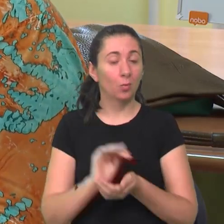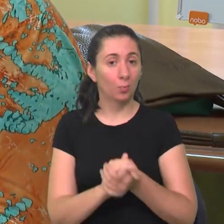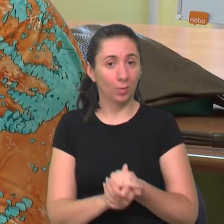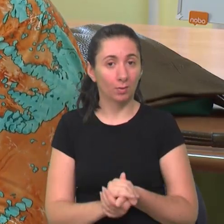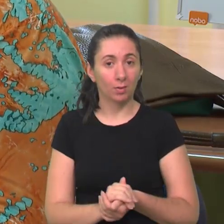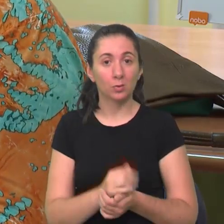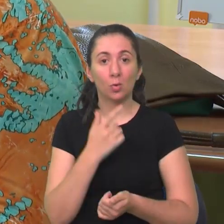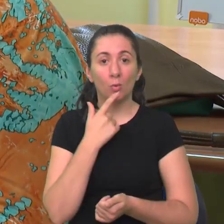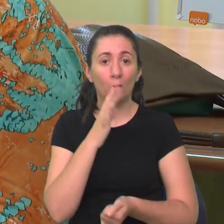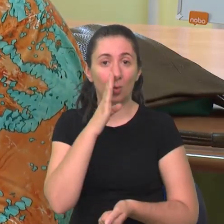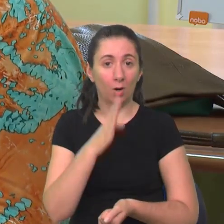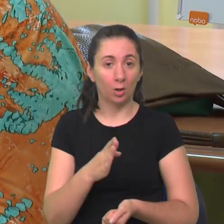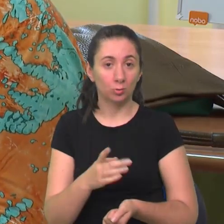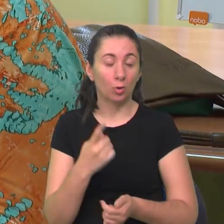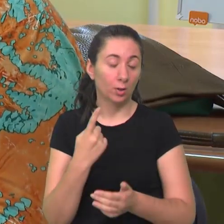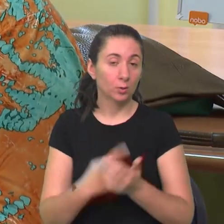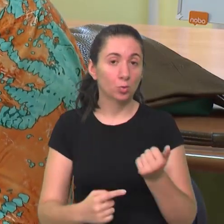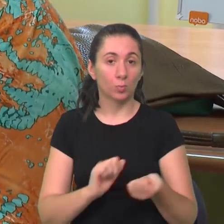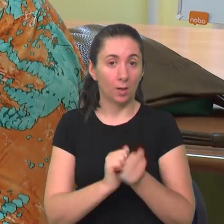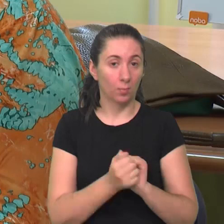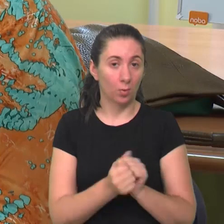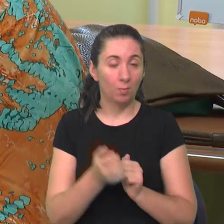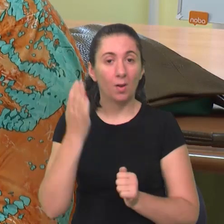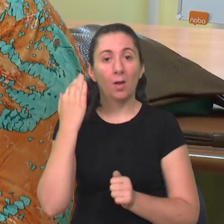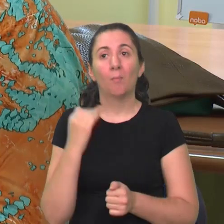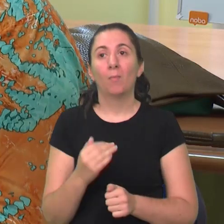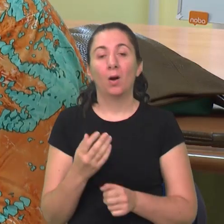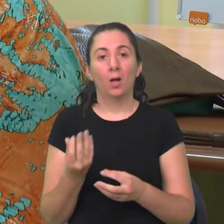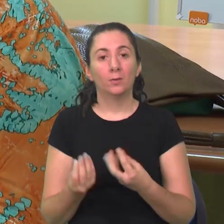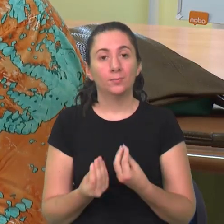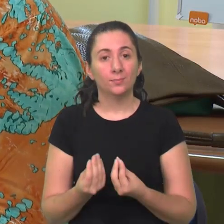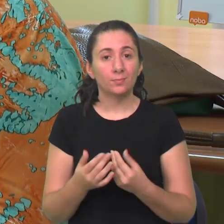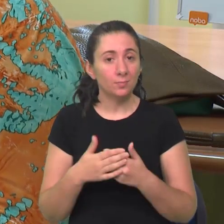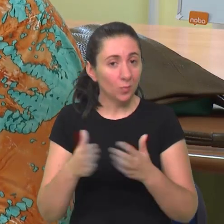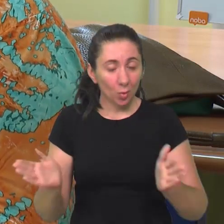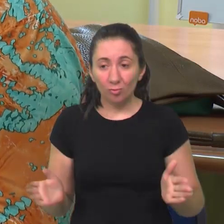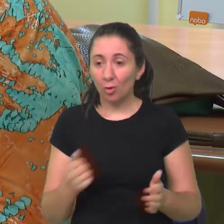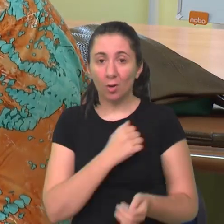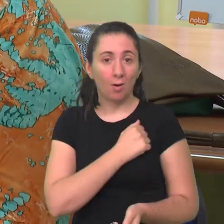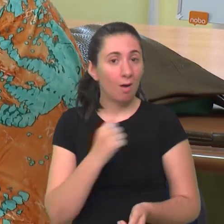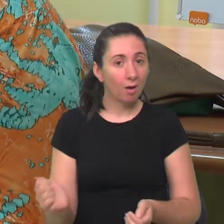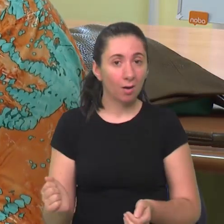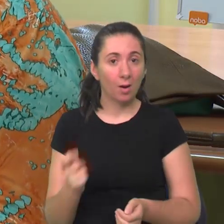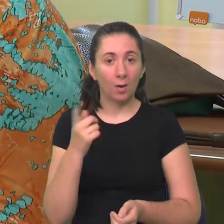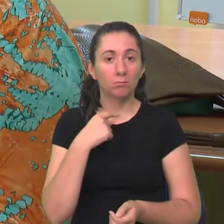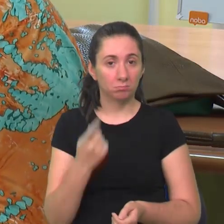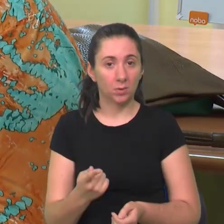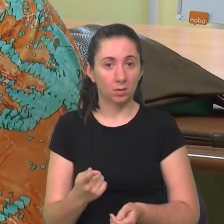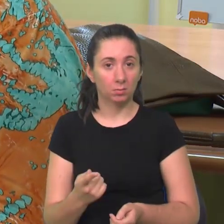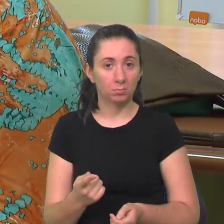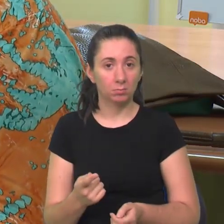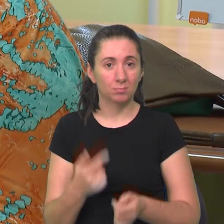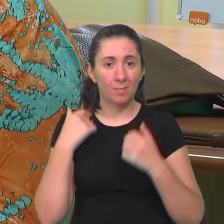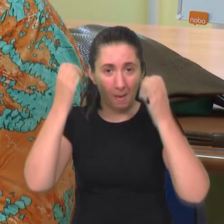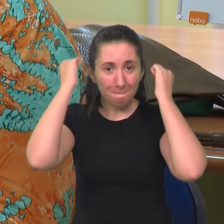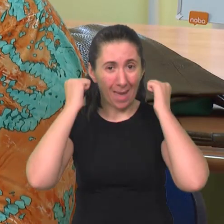prijateljicu koja, nažalost, izgubila je bitku, ali bila je toliko otvorena i hrabra. Rekla je, žulja